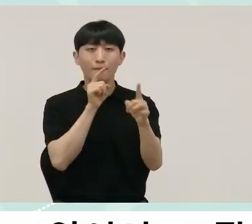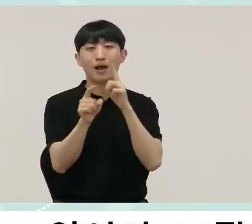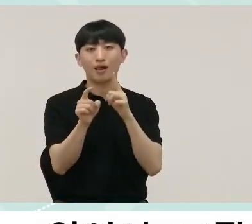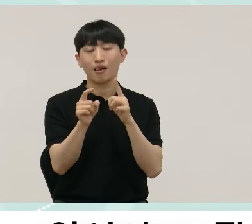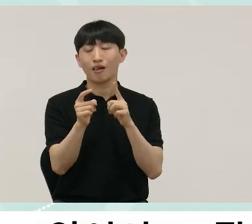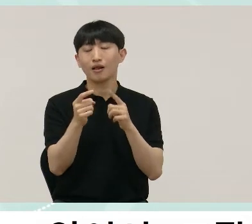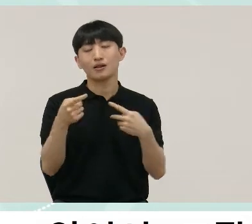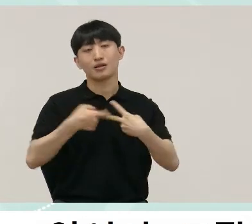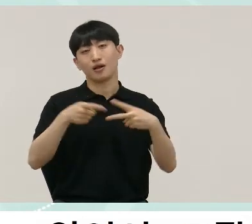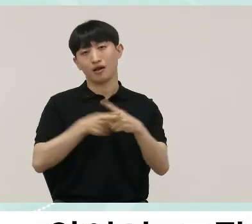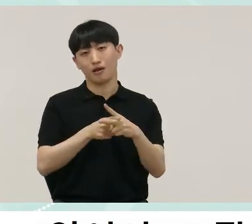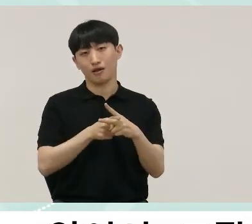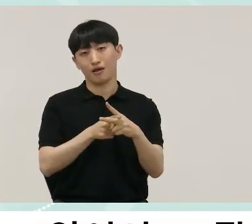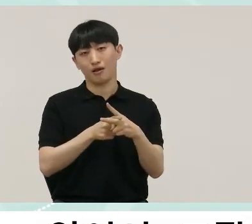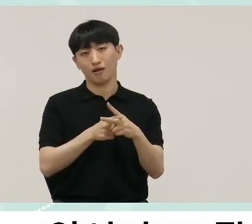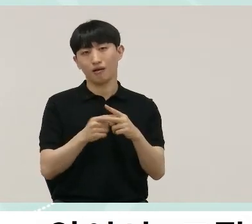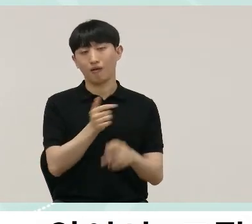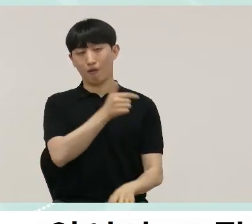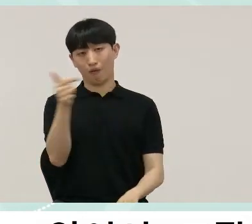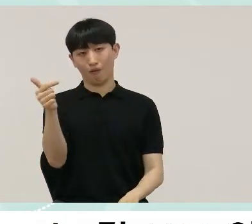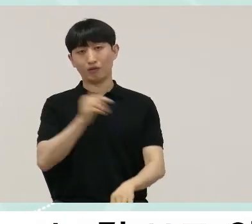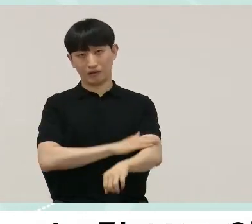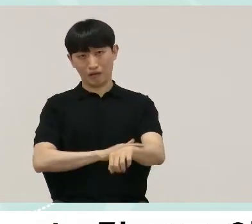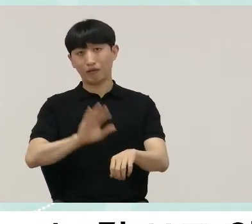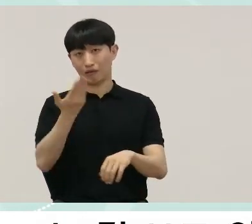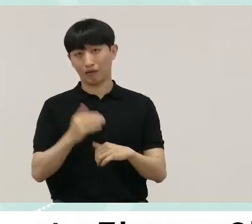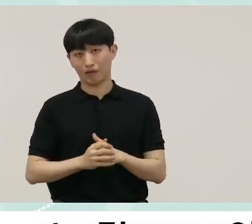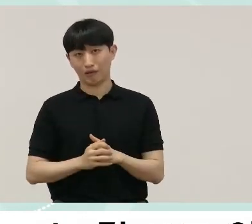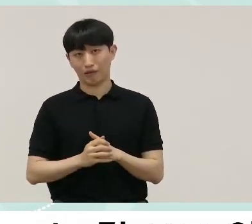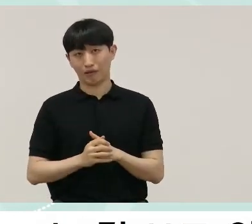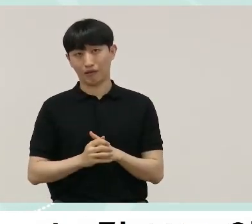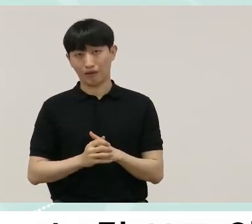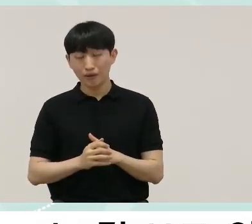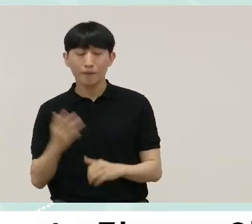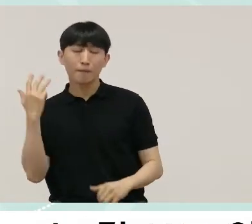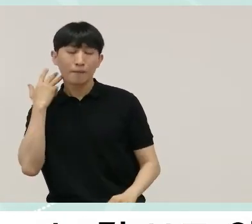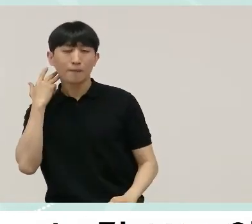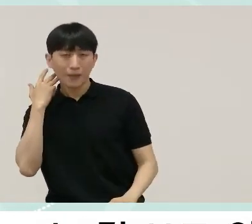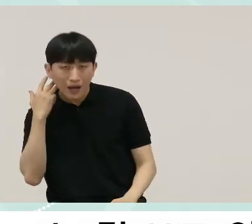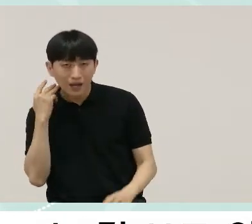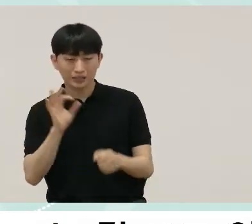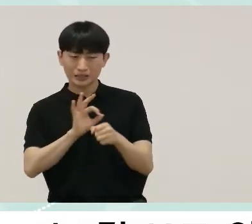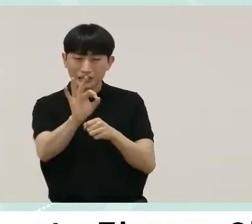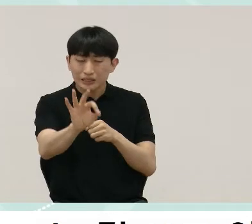그런데 수술 간격이 10년 이상 벌어졌어요. 더 훨씬 뒤늦게 한 경우에는